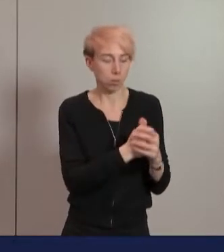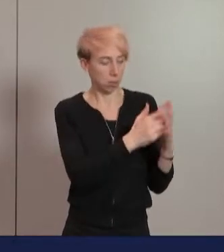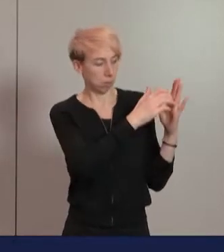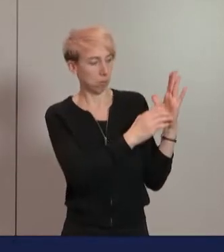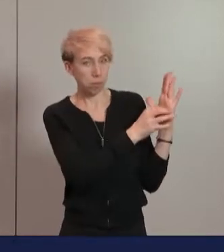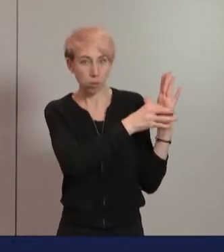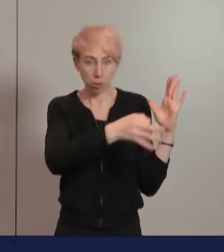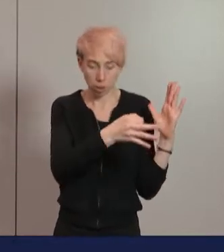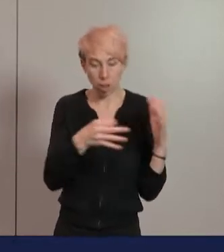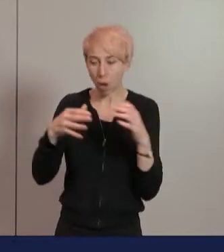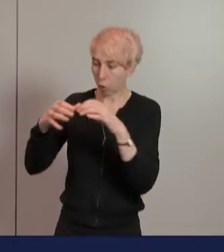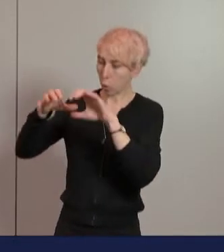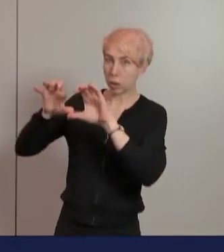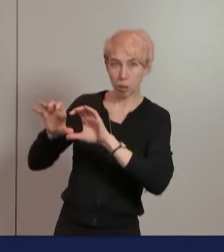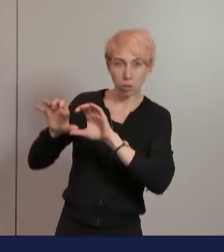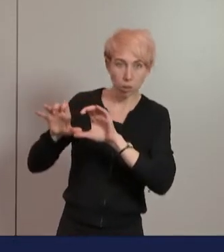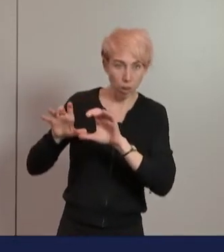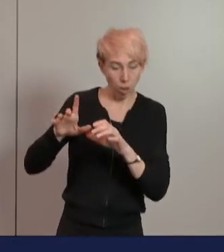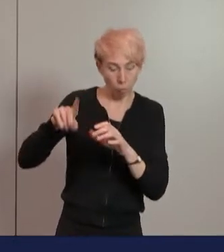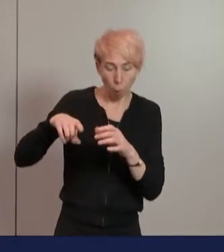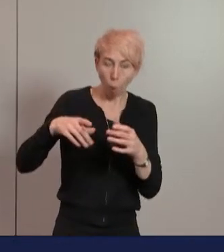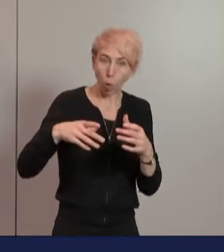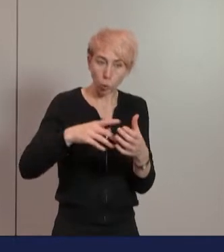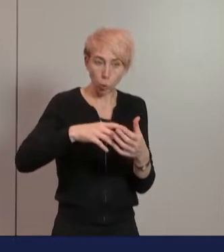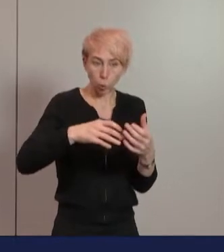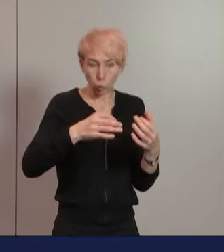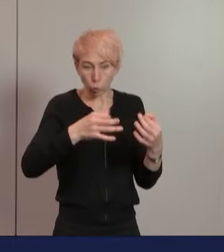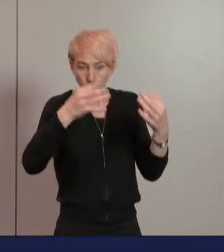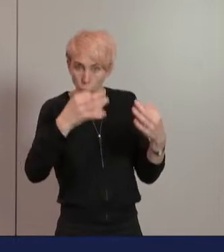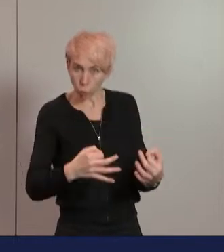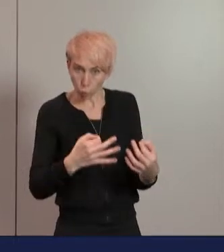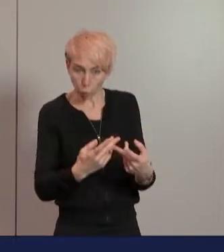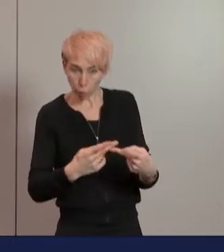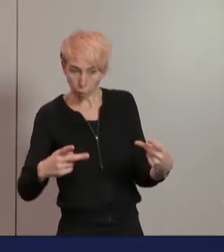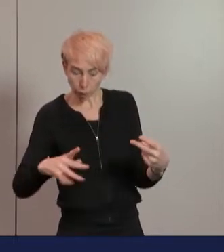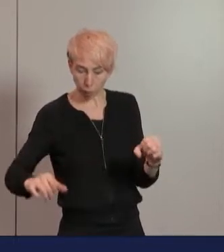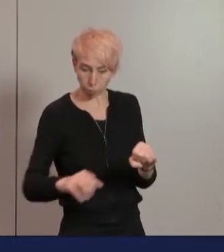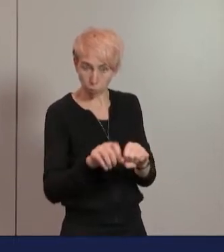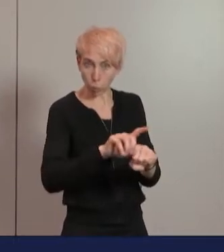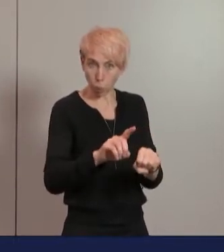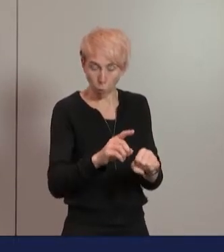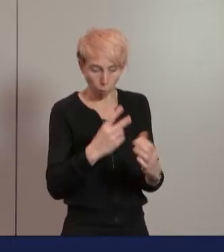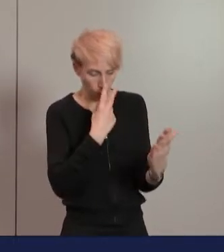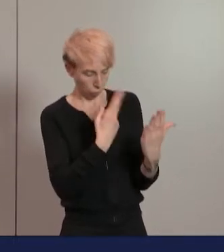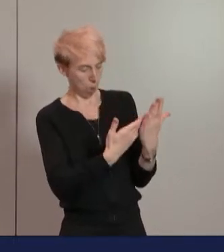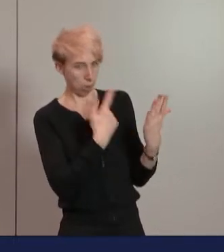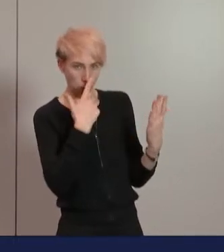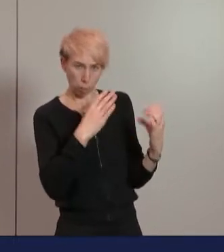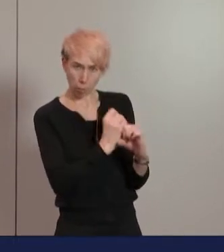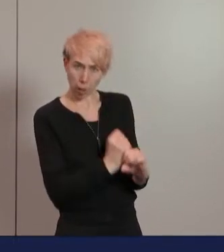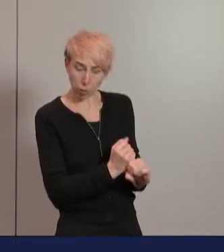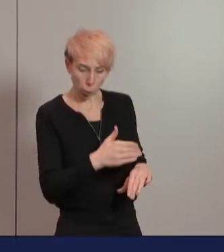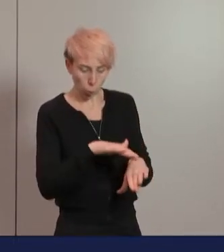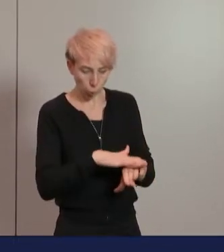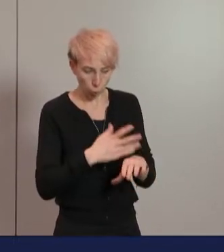pas l'association des collectivités au redressement des comptes publics et peuvent paraître succinctes. Néanmoins, elles continuent de tirer les